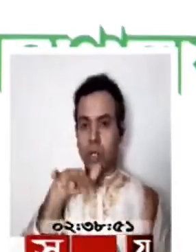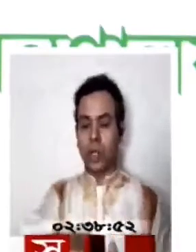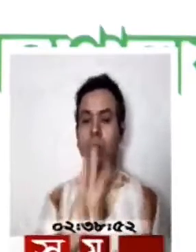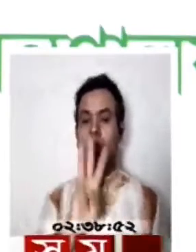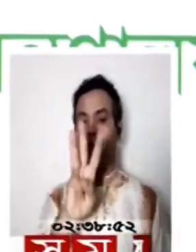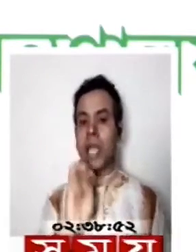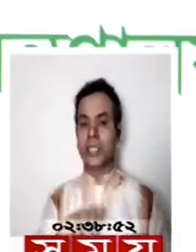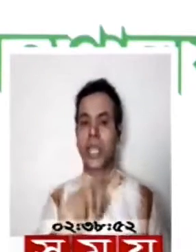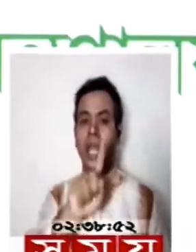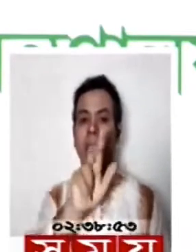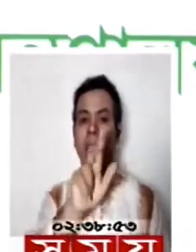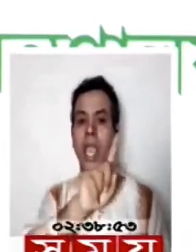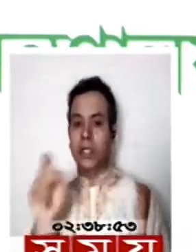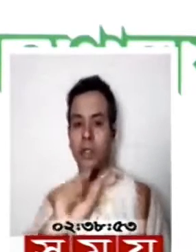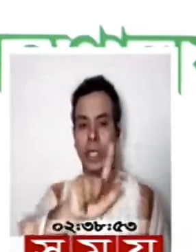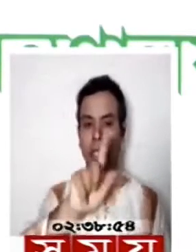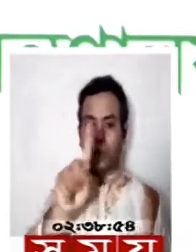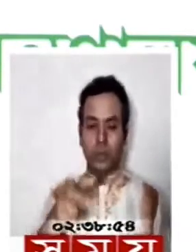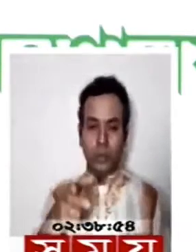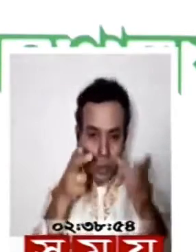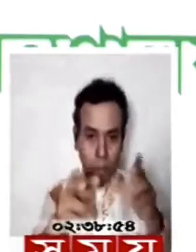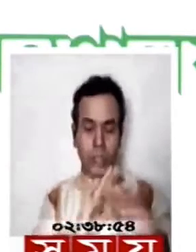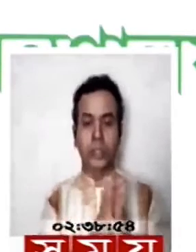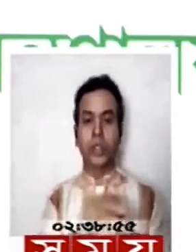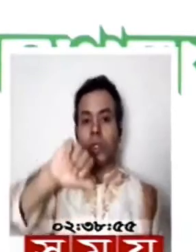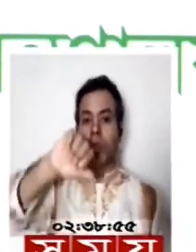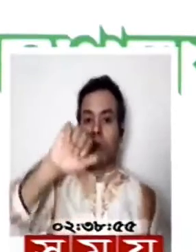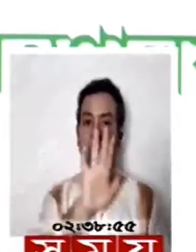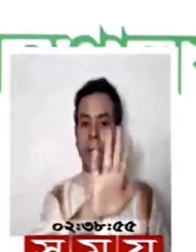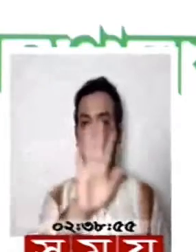2,58,094 জন এবং এ পর্যন্ত ছাড় পেয়েছেন